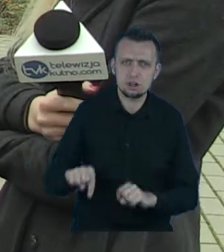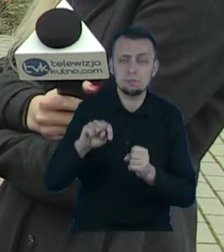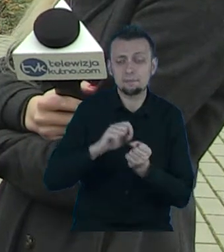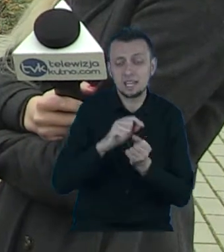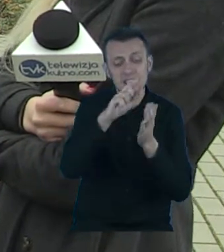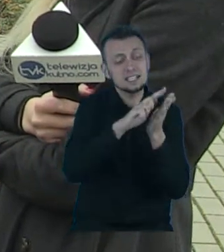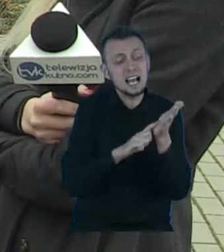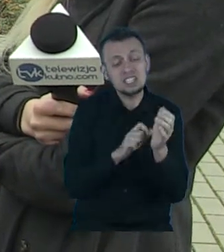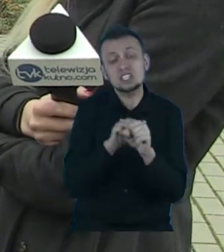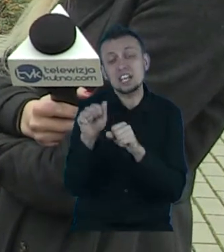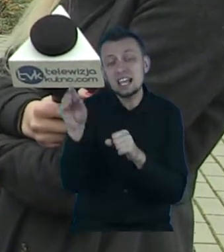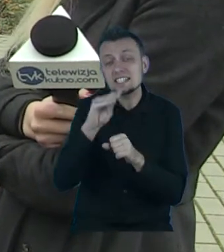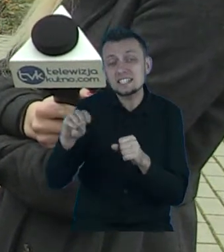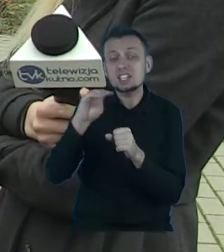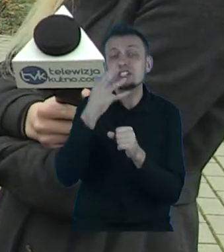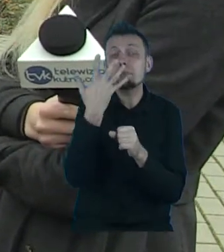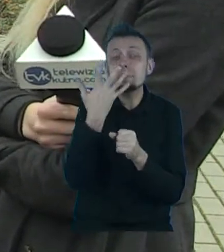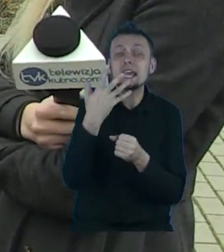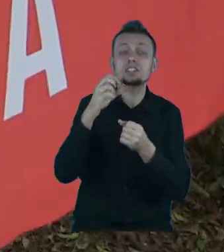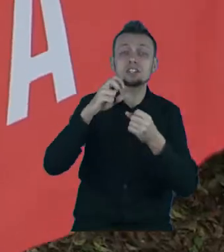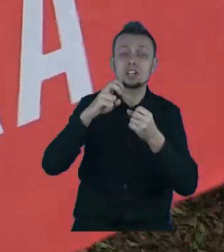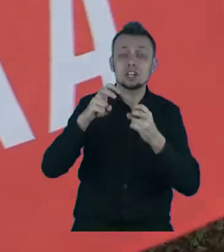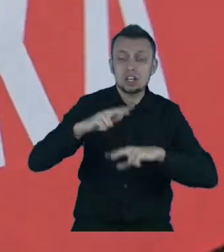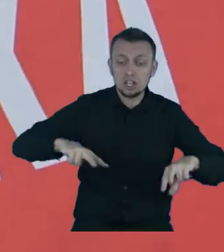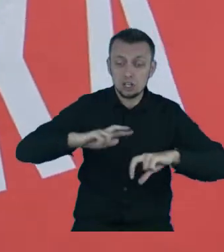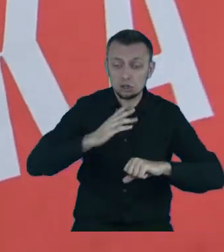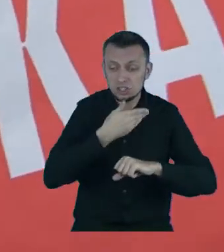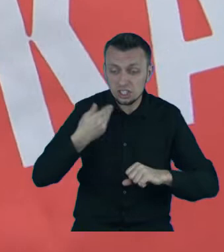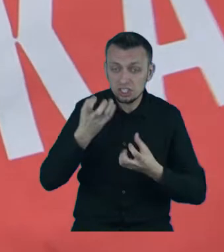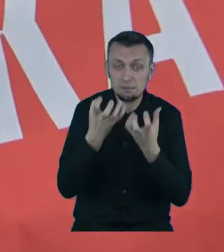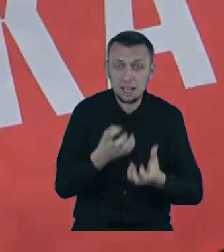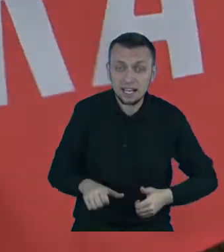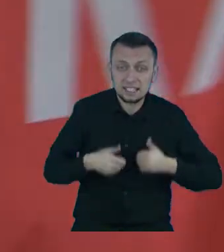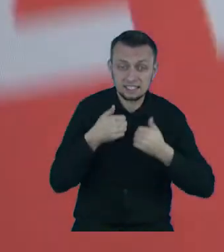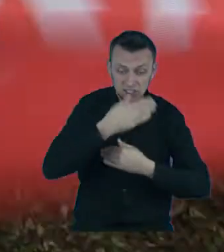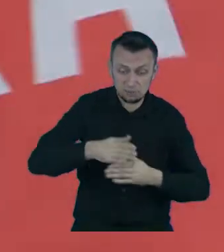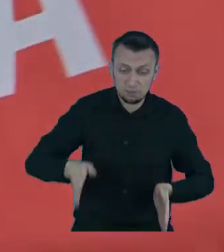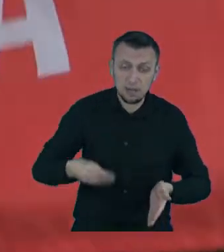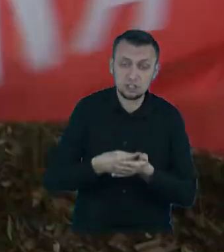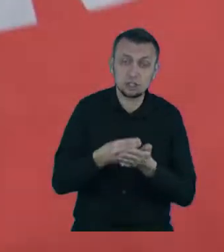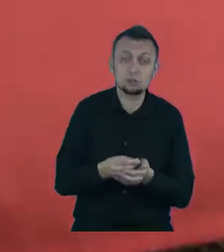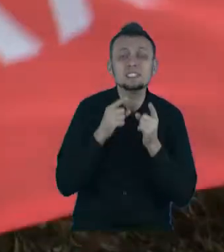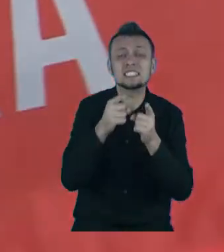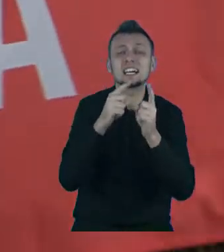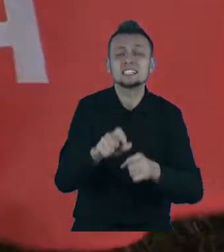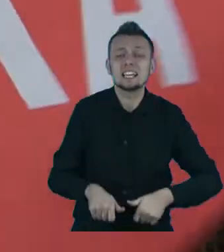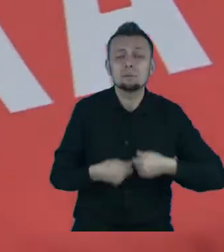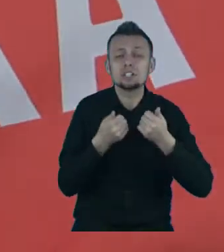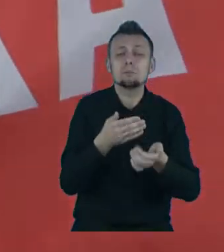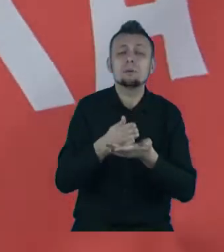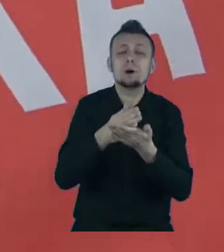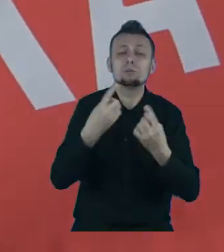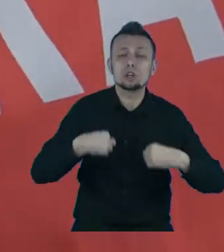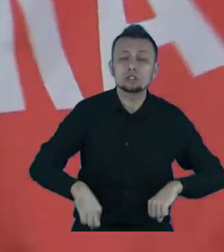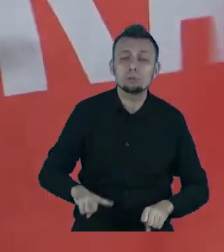rodzin potrzebujących wsparcia. Zachęcamy do rejestracji jako darczyńca i objęcia opieką tych, którzy znaleźli się w trudnej sytuacji